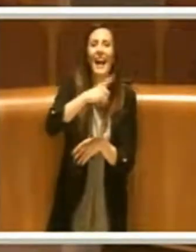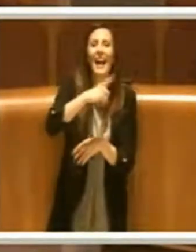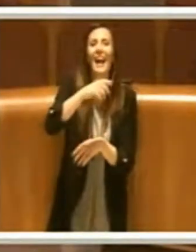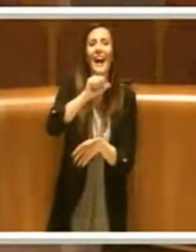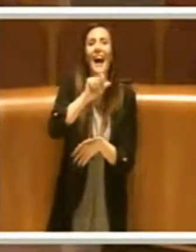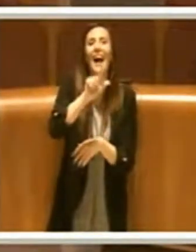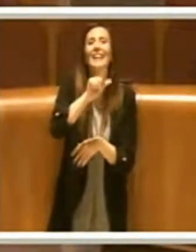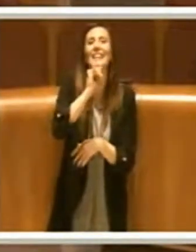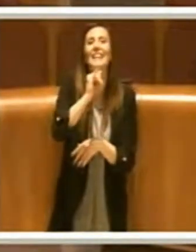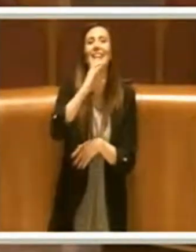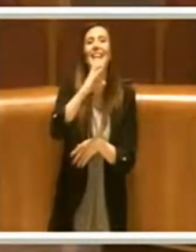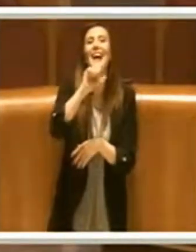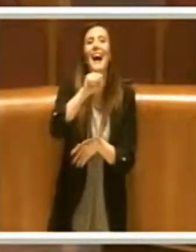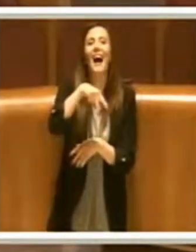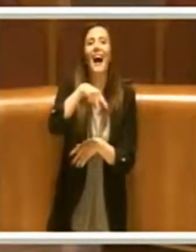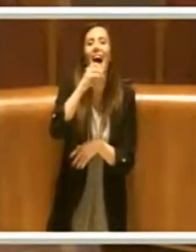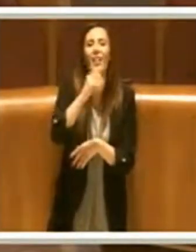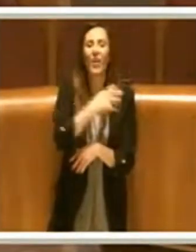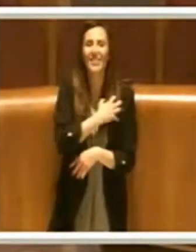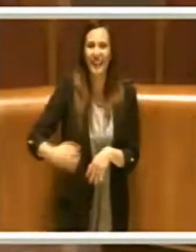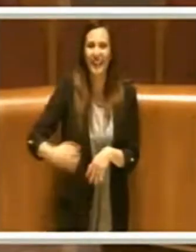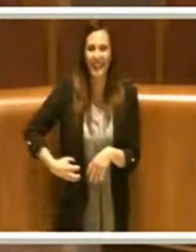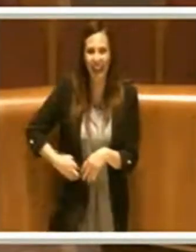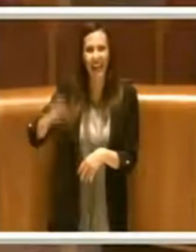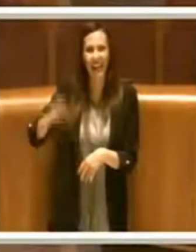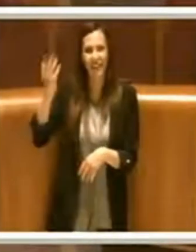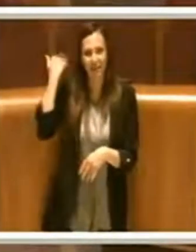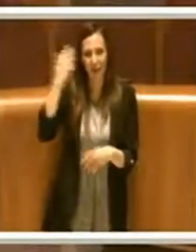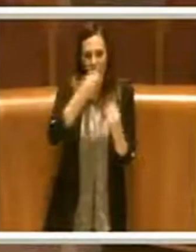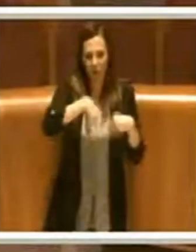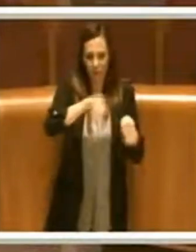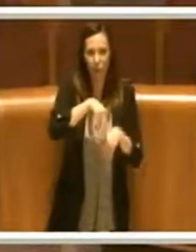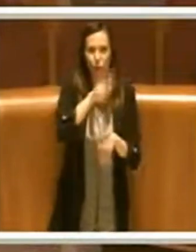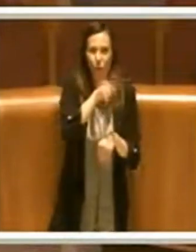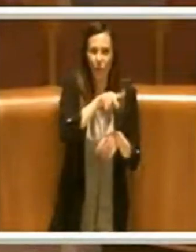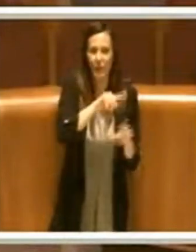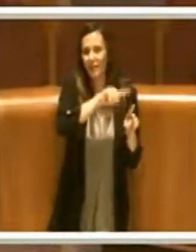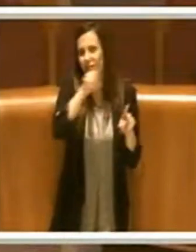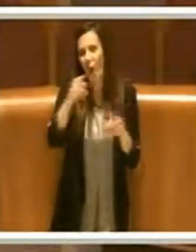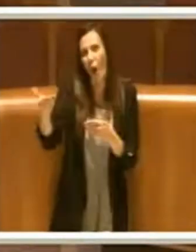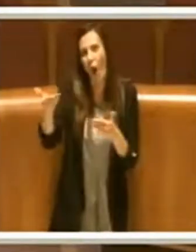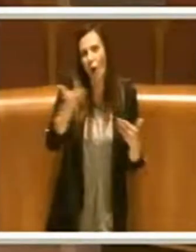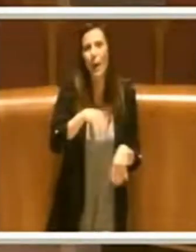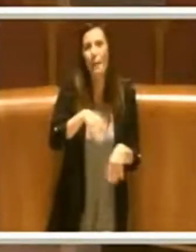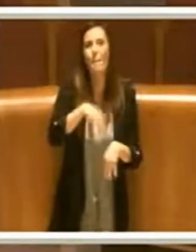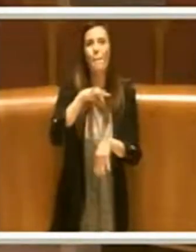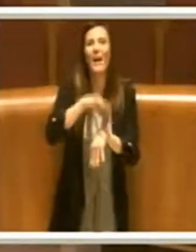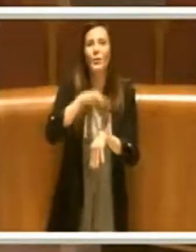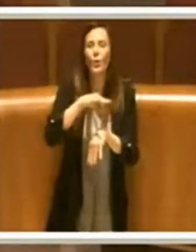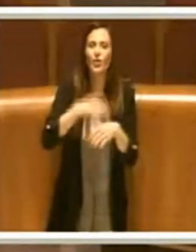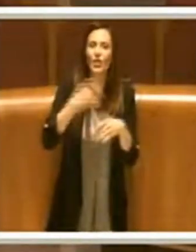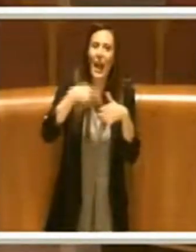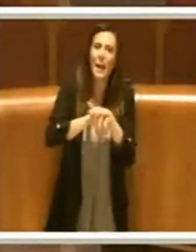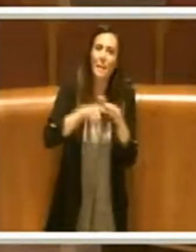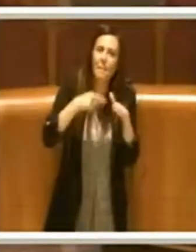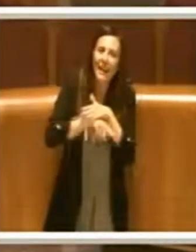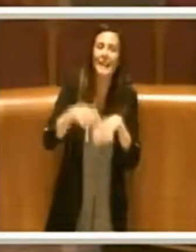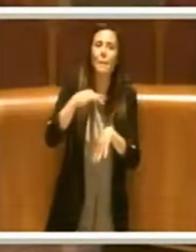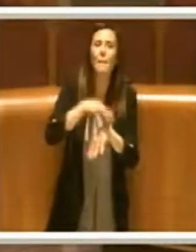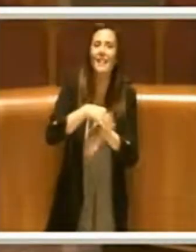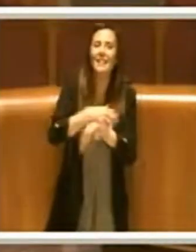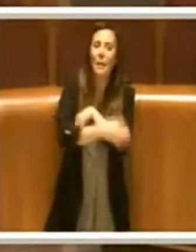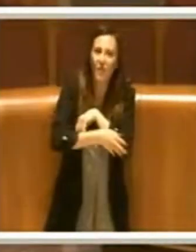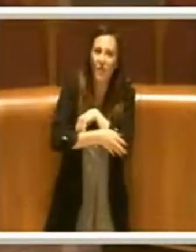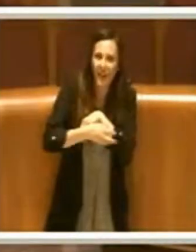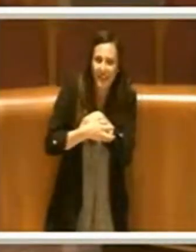stato svuotato nel 2000 e dal 2007 ospita l'Istituto per le patologie degli immigrati e le malattie della povertà, ma di